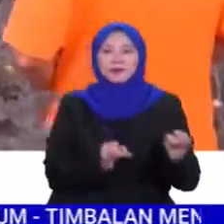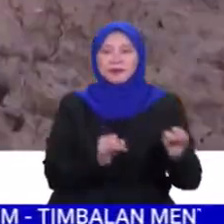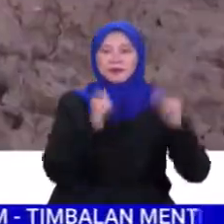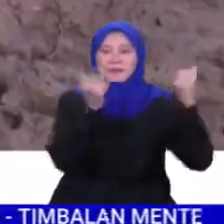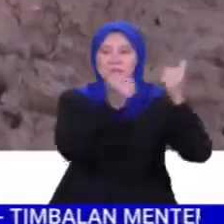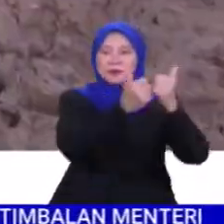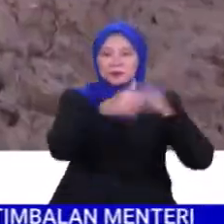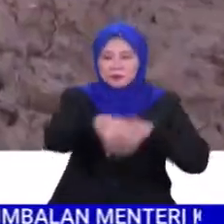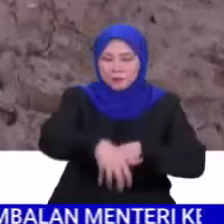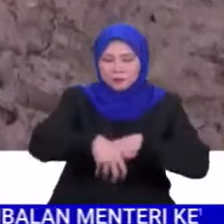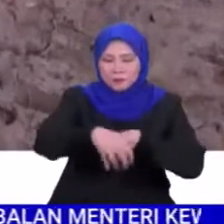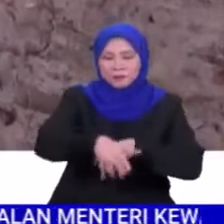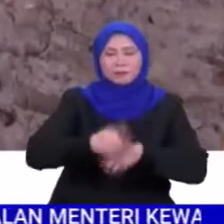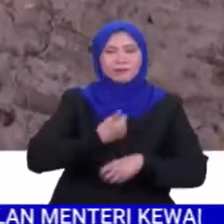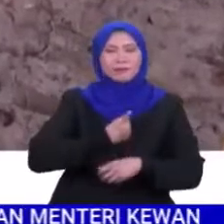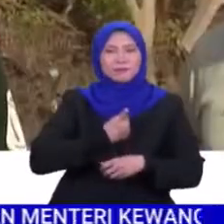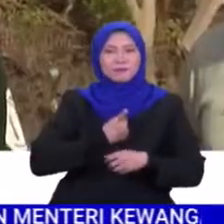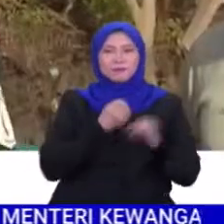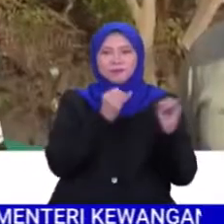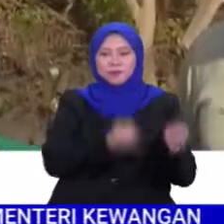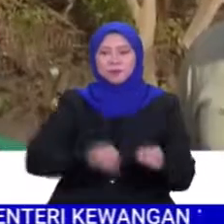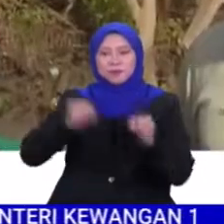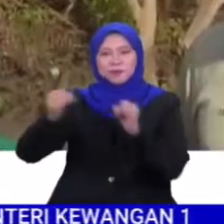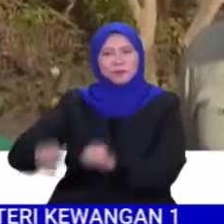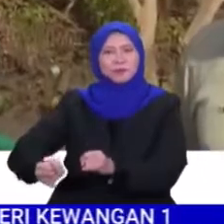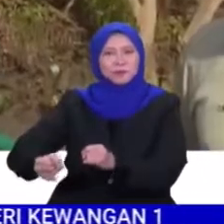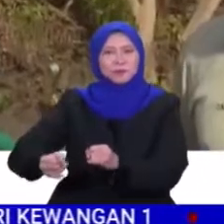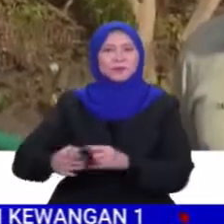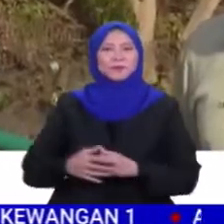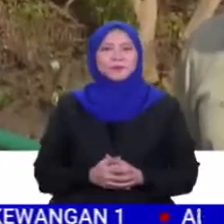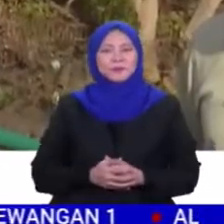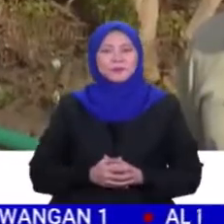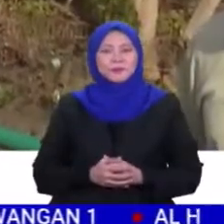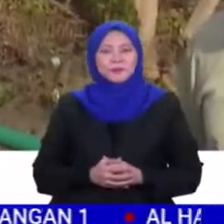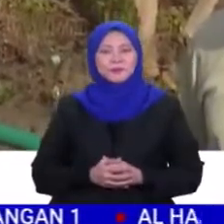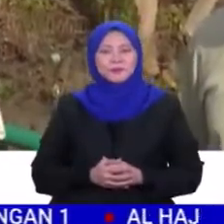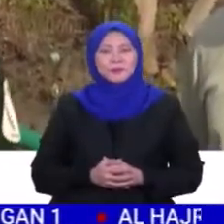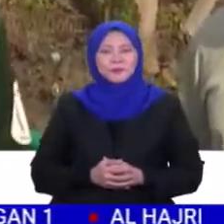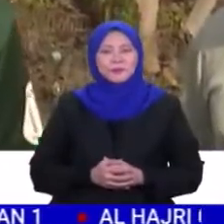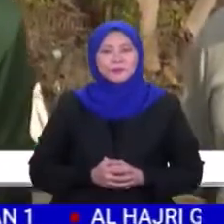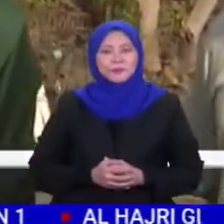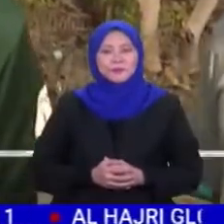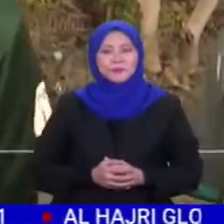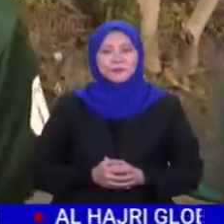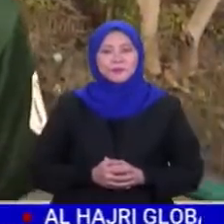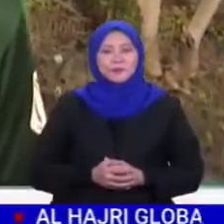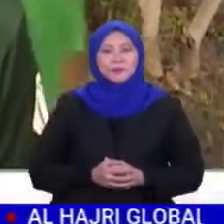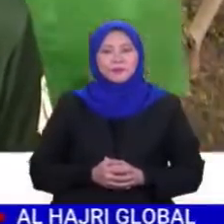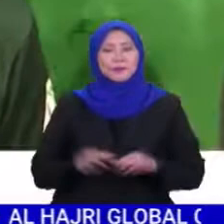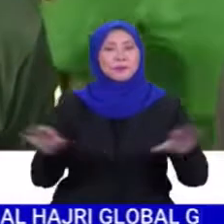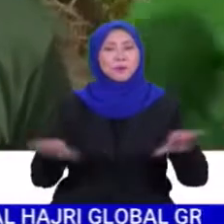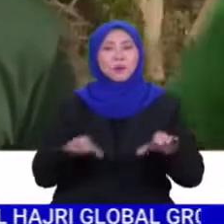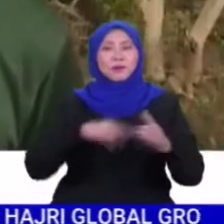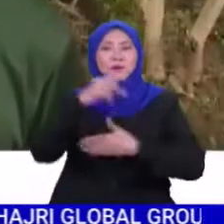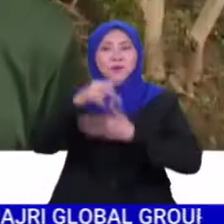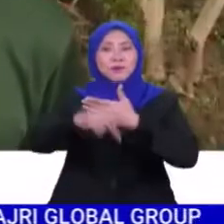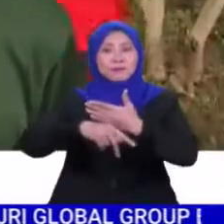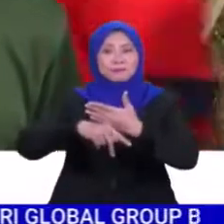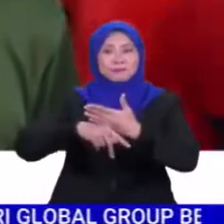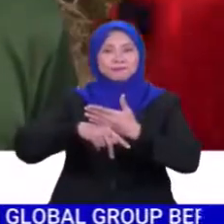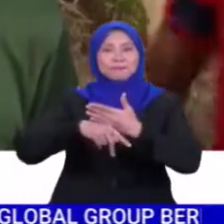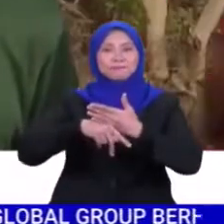serta penanaman pos sendirian oleh individu Hai batang jam Setiap kali kita Bukit Wahid pada